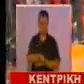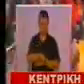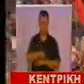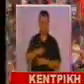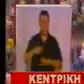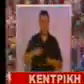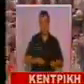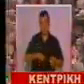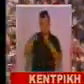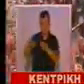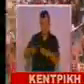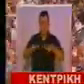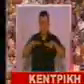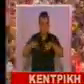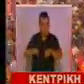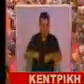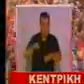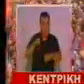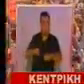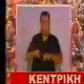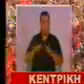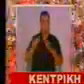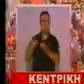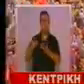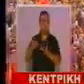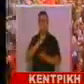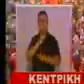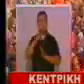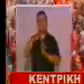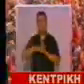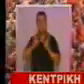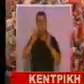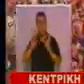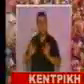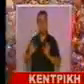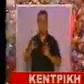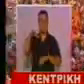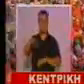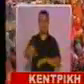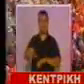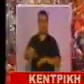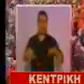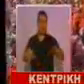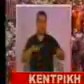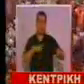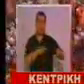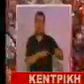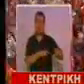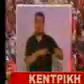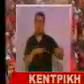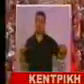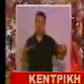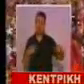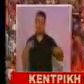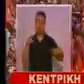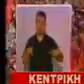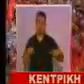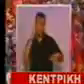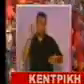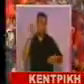Υπερεξουσίες που εκτός των άλλων θωρακίζουν το αστικό πολιτικό σύστημα κάθε χώρας απέναντι στο λαϊκό κίνημα,